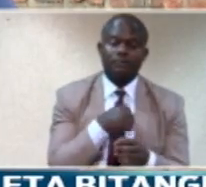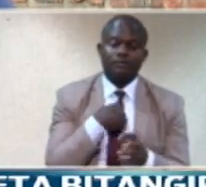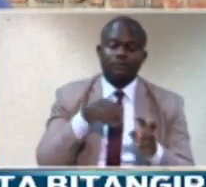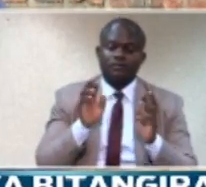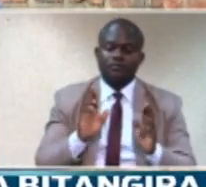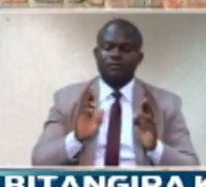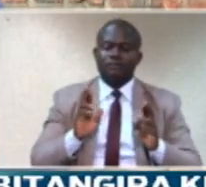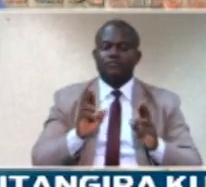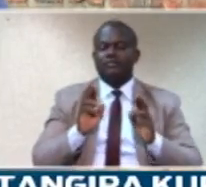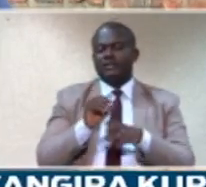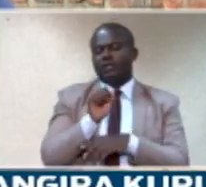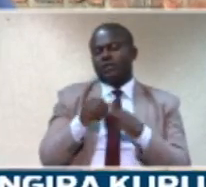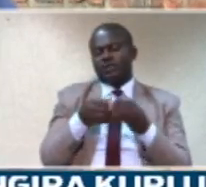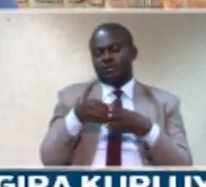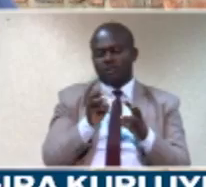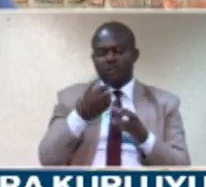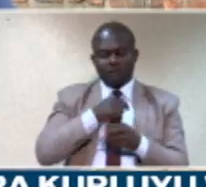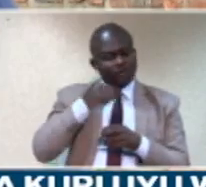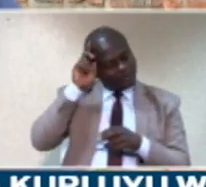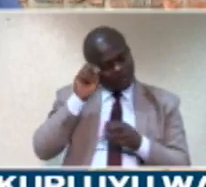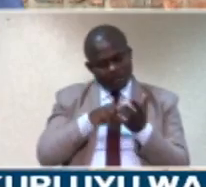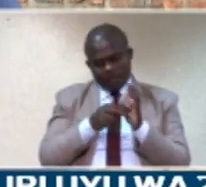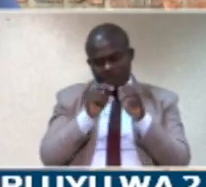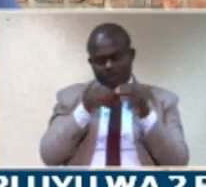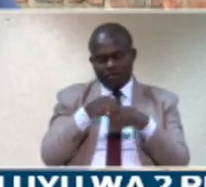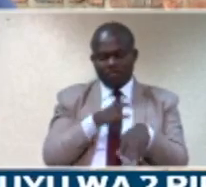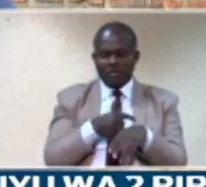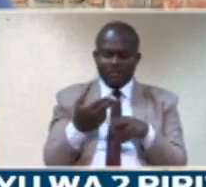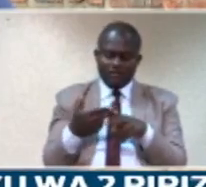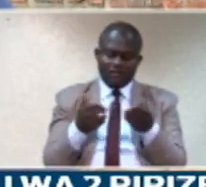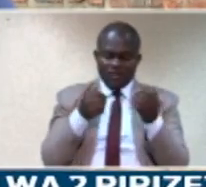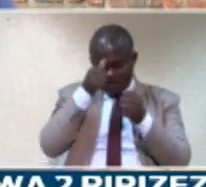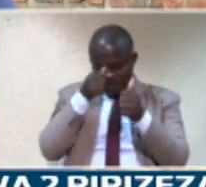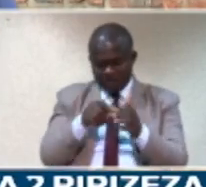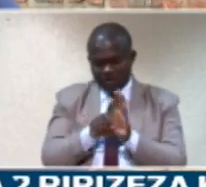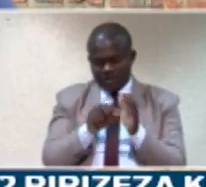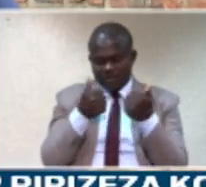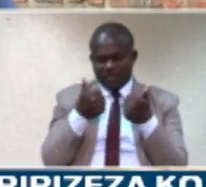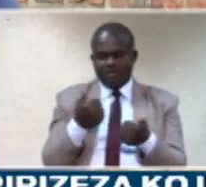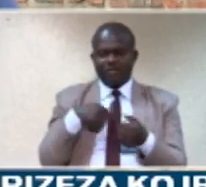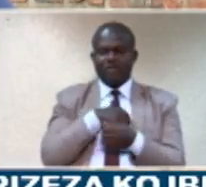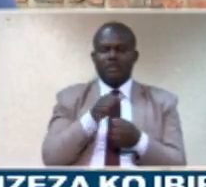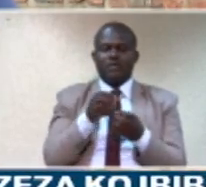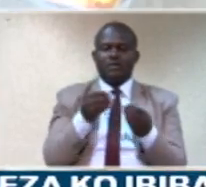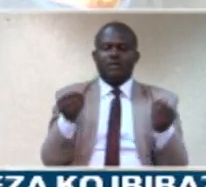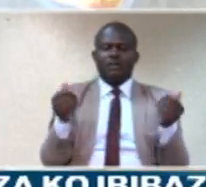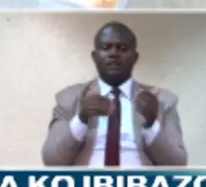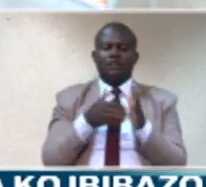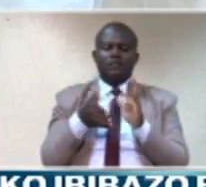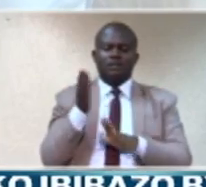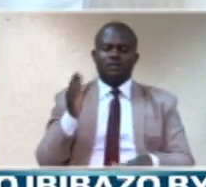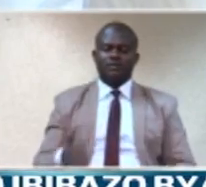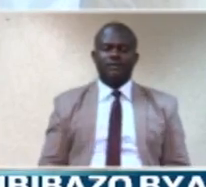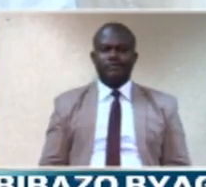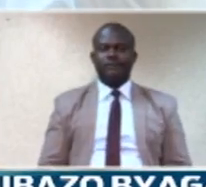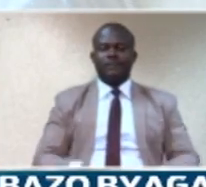icyizere kuruta uko wenda umuntu yabikekaga. Bivuga ngo mu gihe gito dukurikije ingamba neza twabisohokamo kandi vuba.